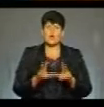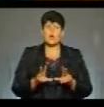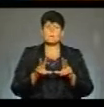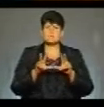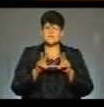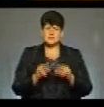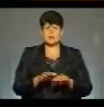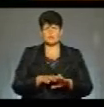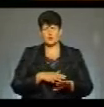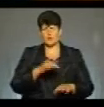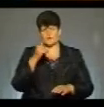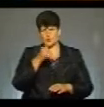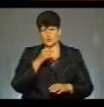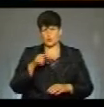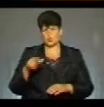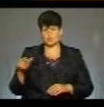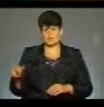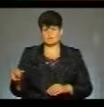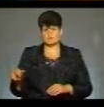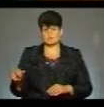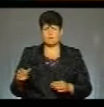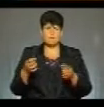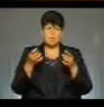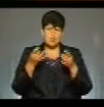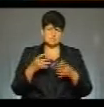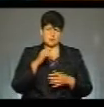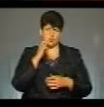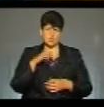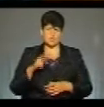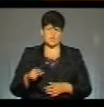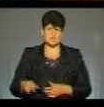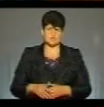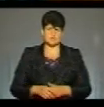обіцяли довгі роки людям, простим українцям.